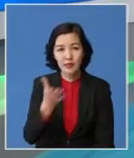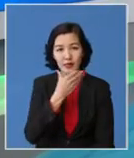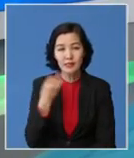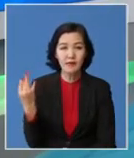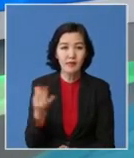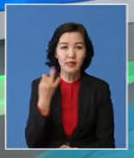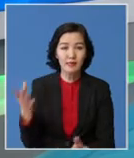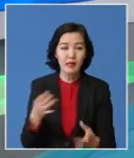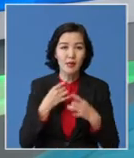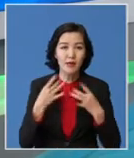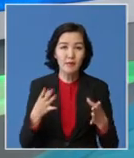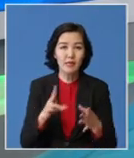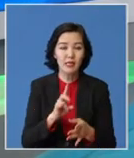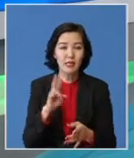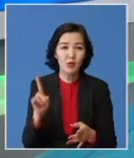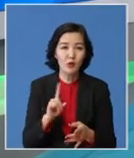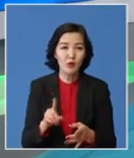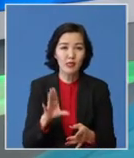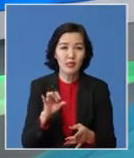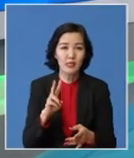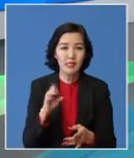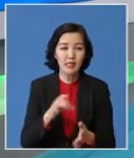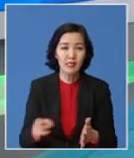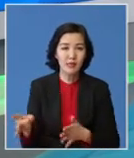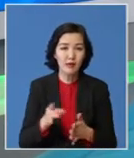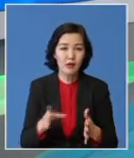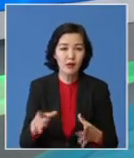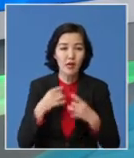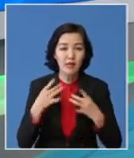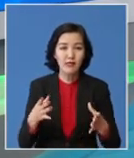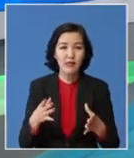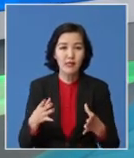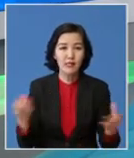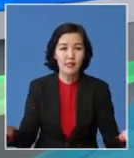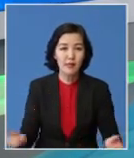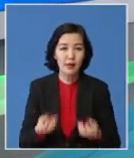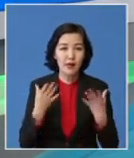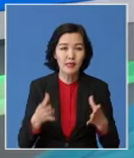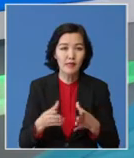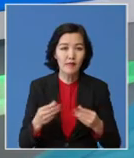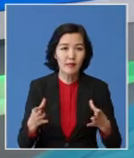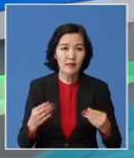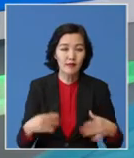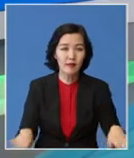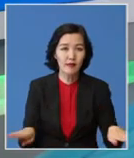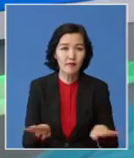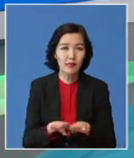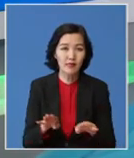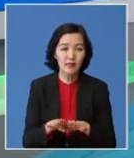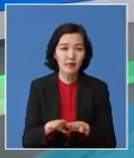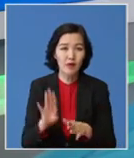Ярко и с размахом отметили Наурыз Мейрамы и в Искельдинском районе. Светлый праздник весеннего равноденствия, когда Новый